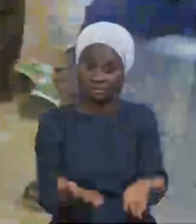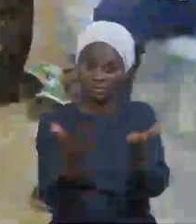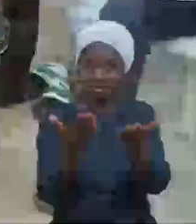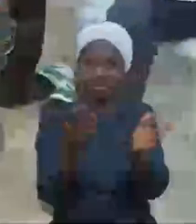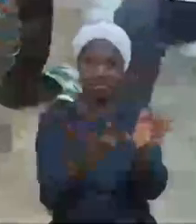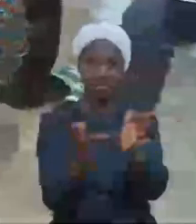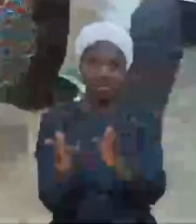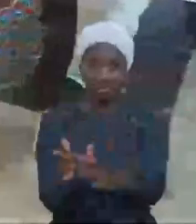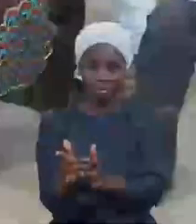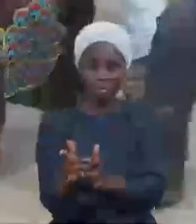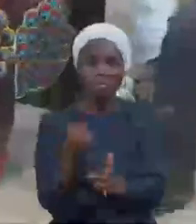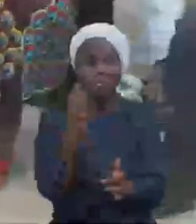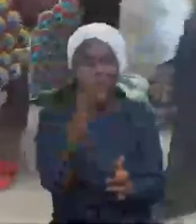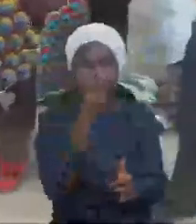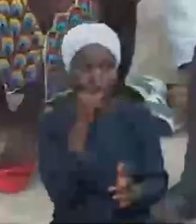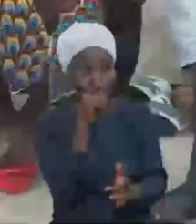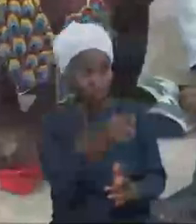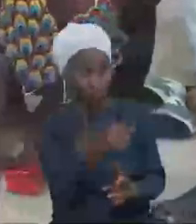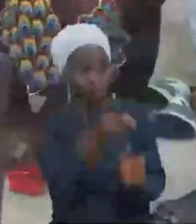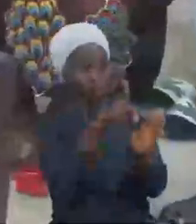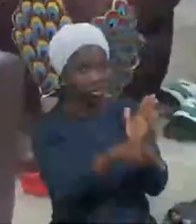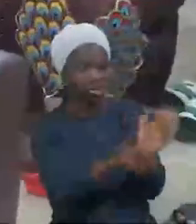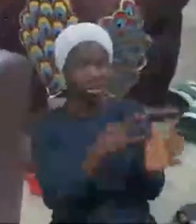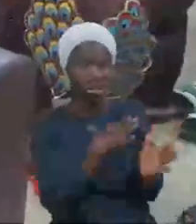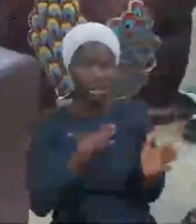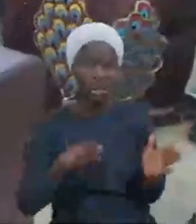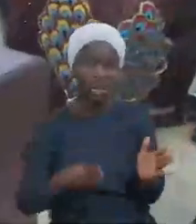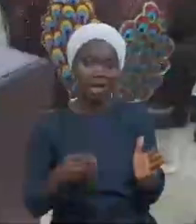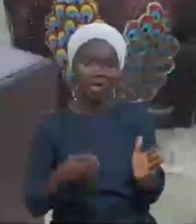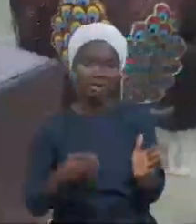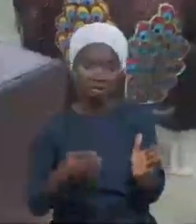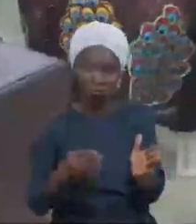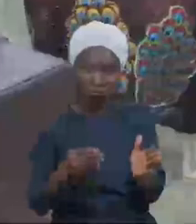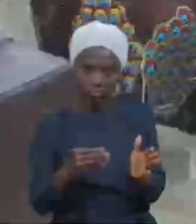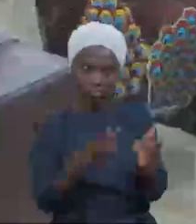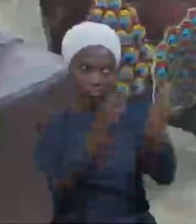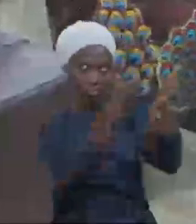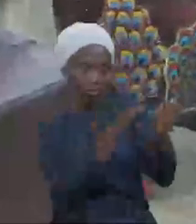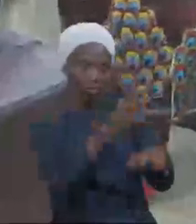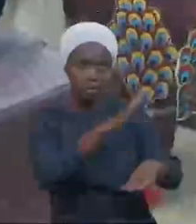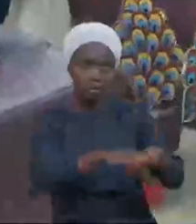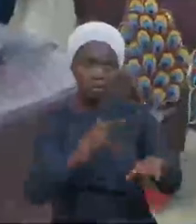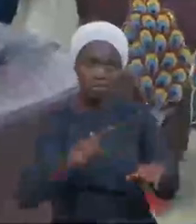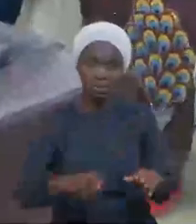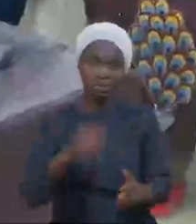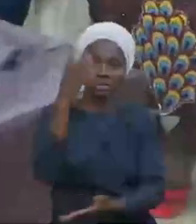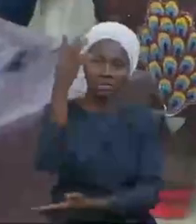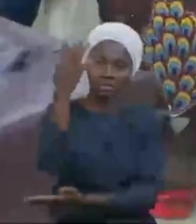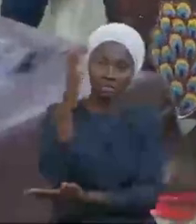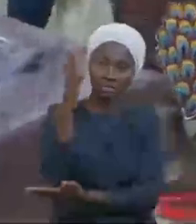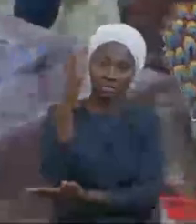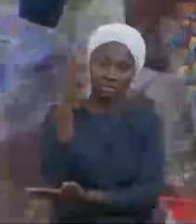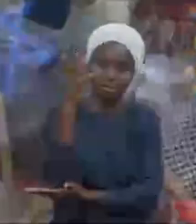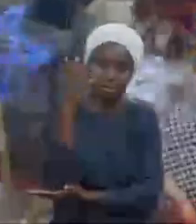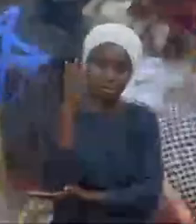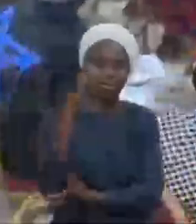a suscité Jésus que vous avez tué en le pendant au bois. Que vous avez tué en le pendant au